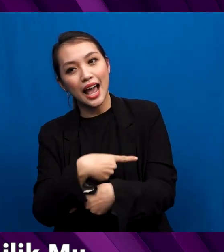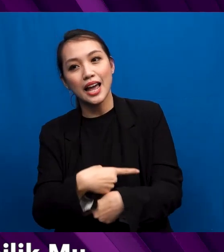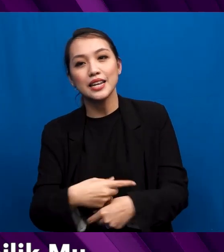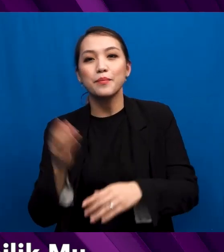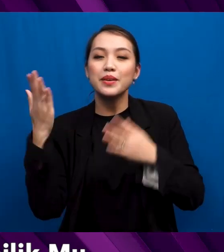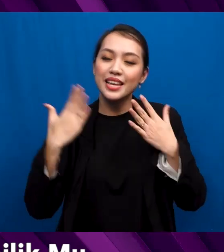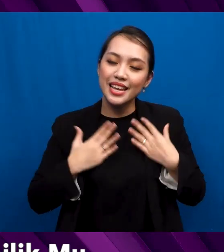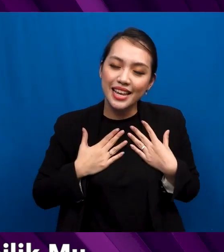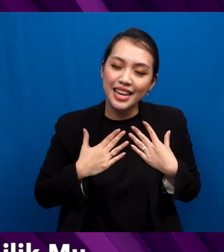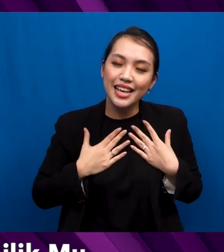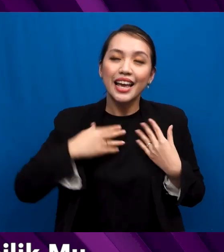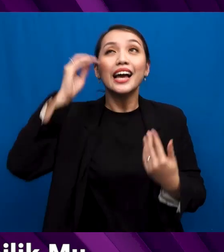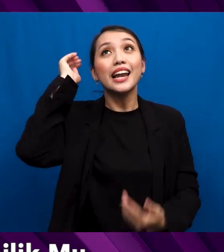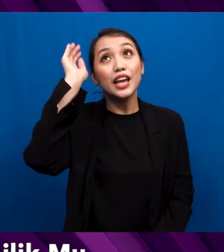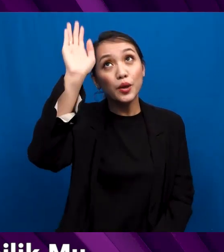menjadi